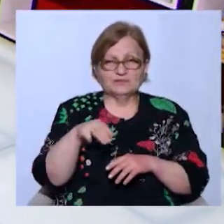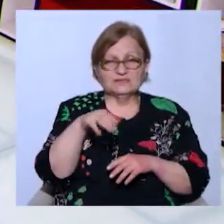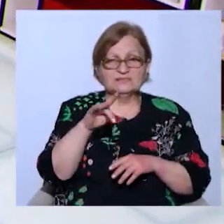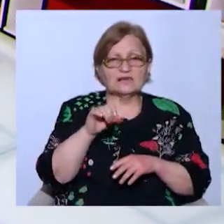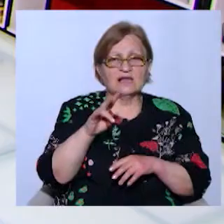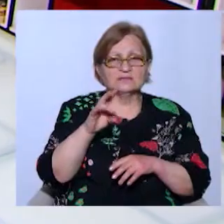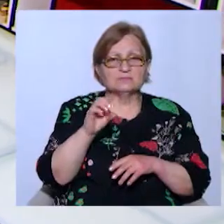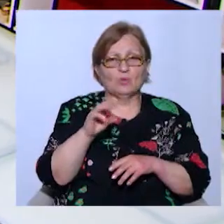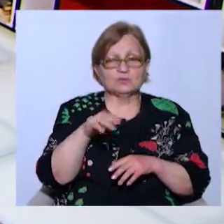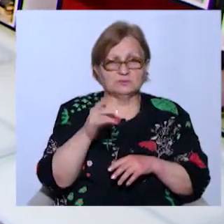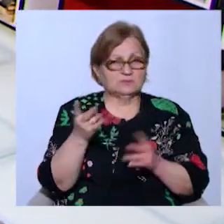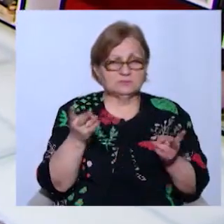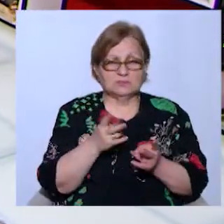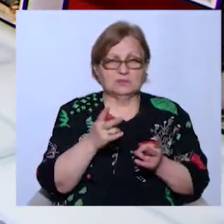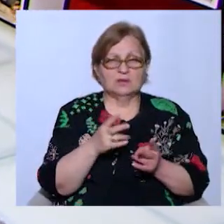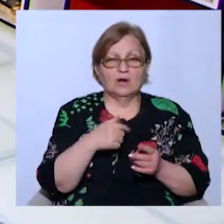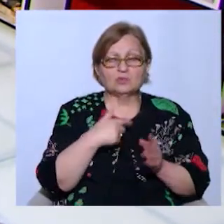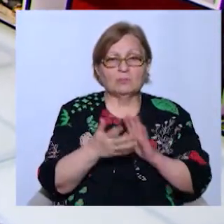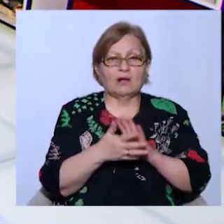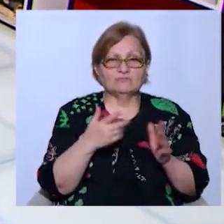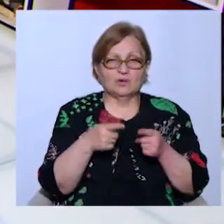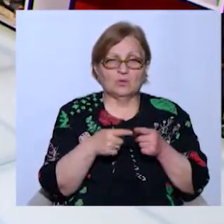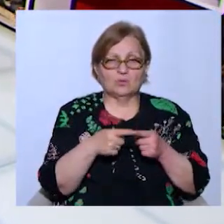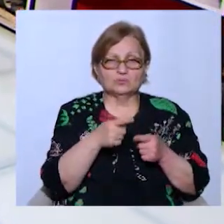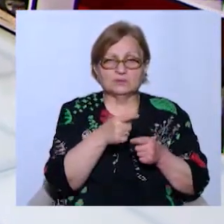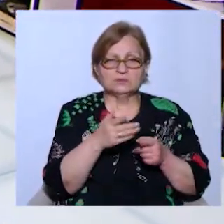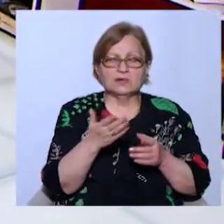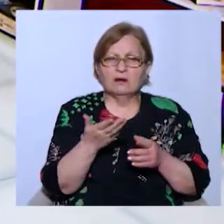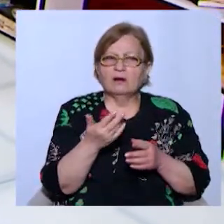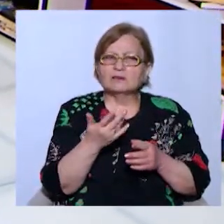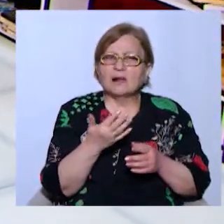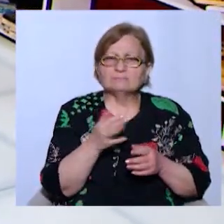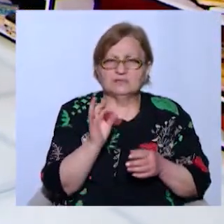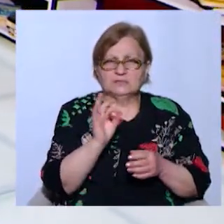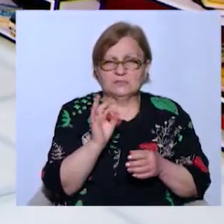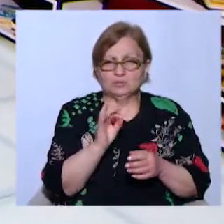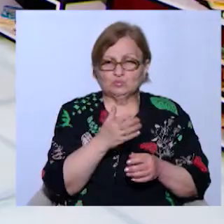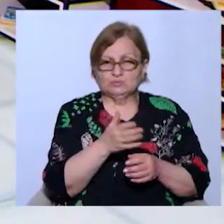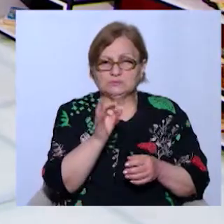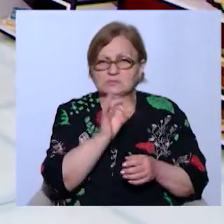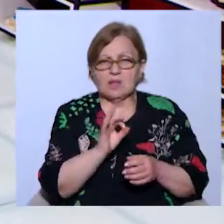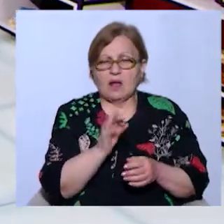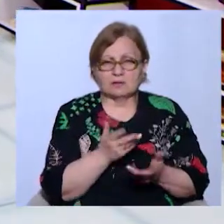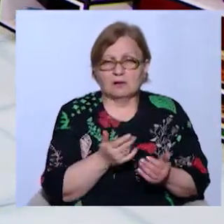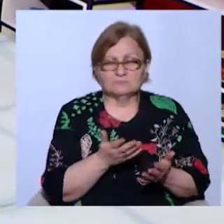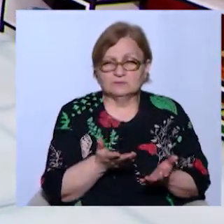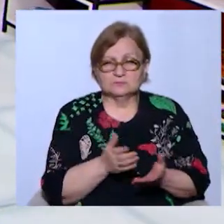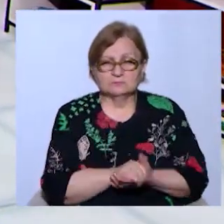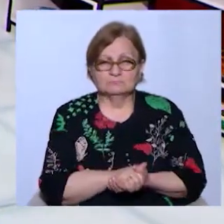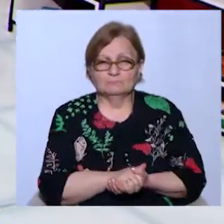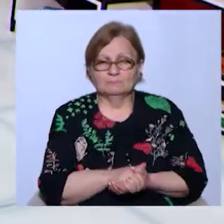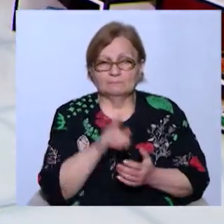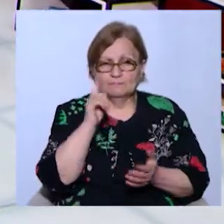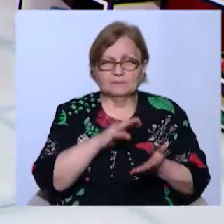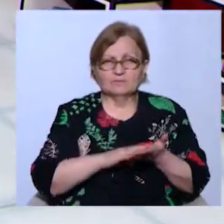გავიგო კუთხის სიდიდე, თუ რამდენი გრადუსია, ვიცით, რომ